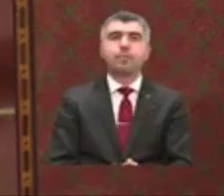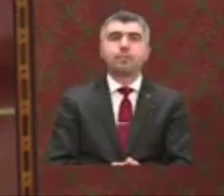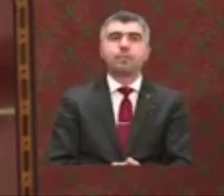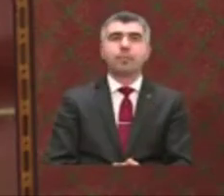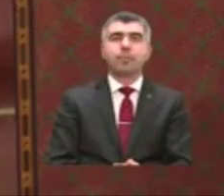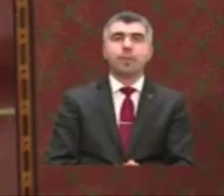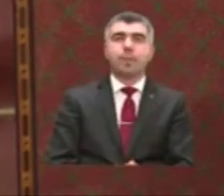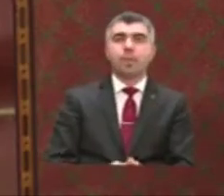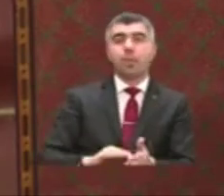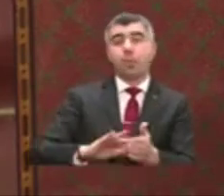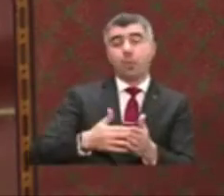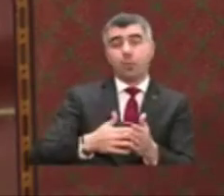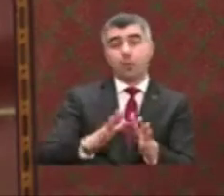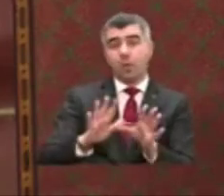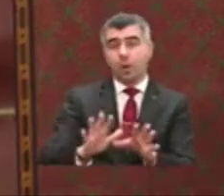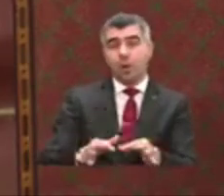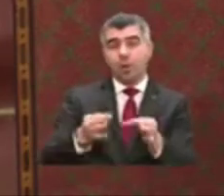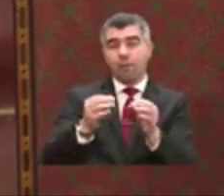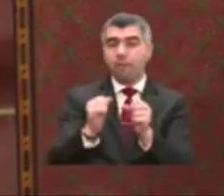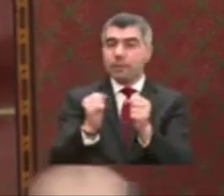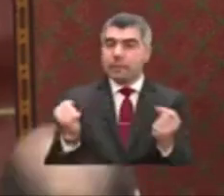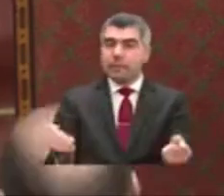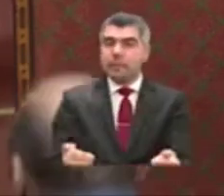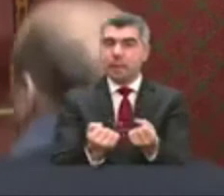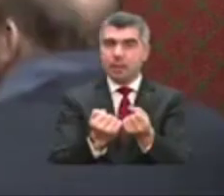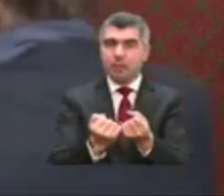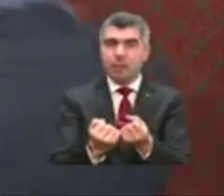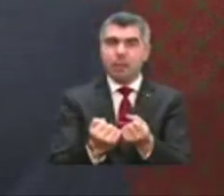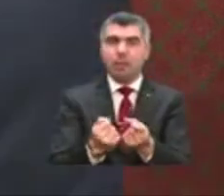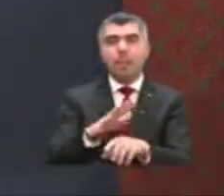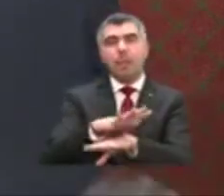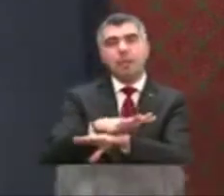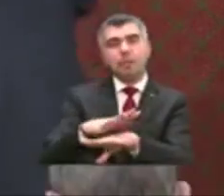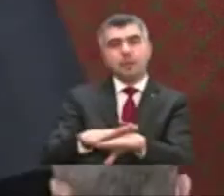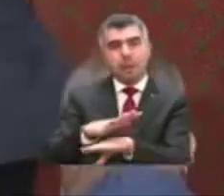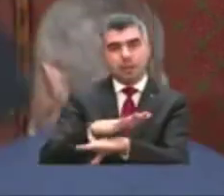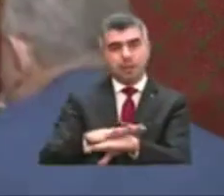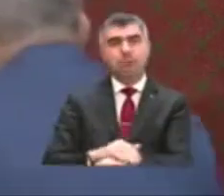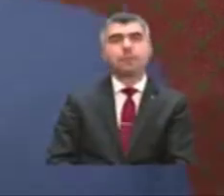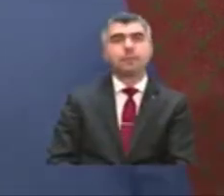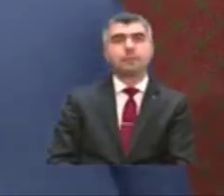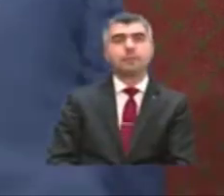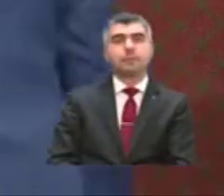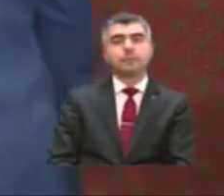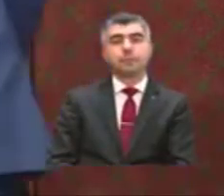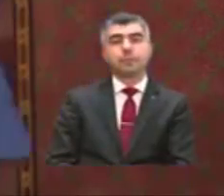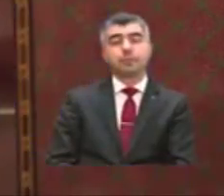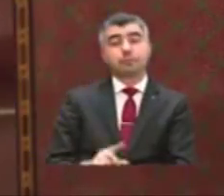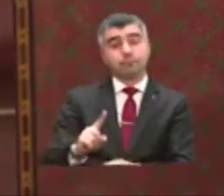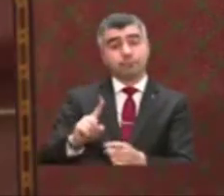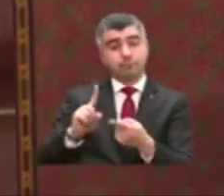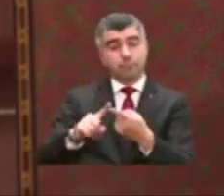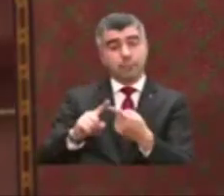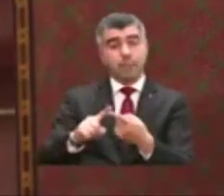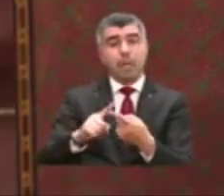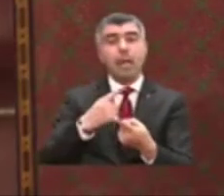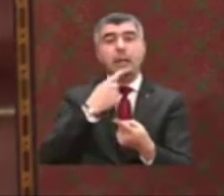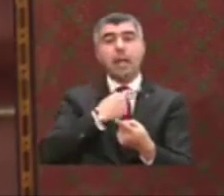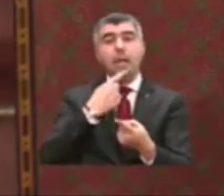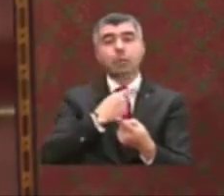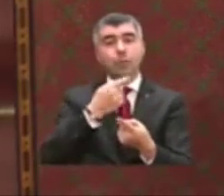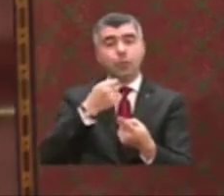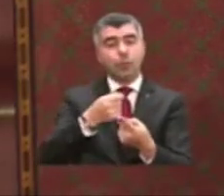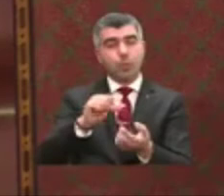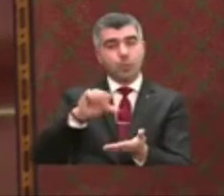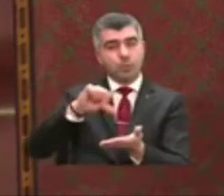واحد الدور أساسي بالنسبة للتنمية على الصعيد الجهوي. عندنا ميناء ديال الناظور غرب المتوسط